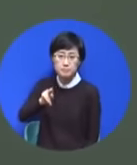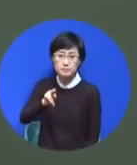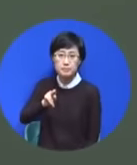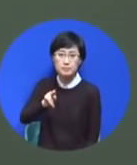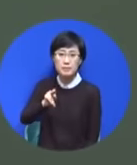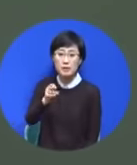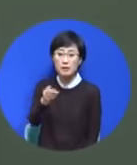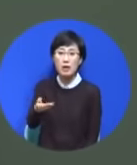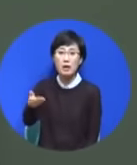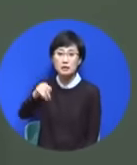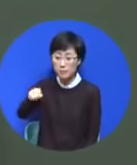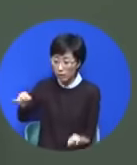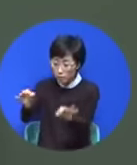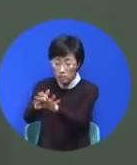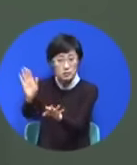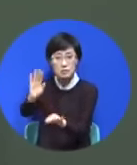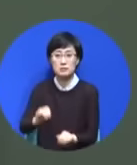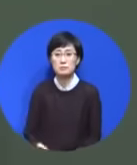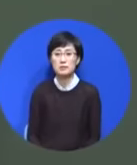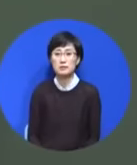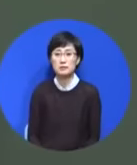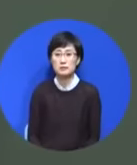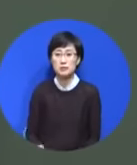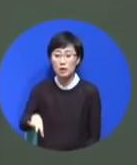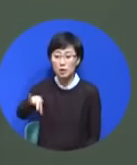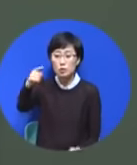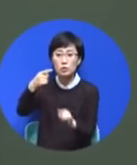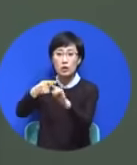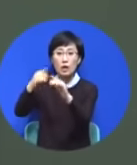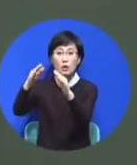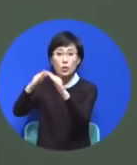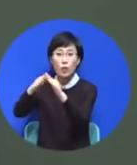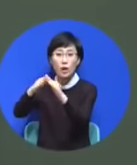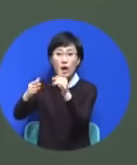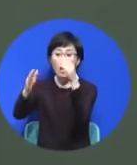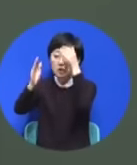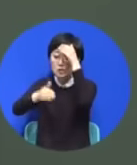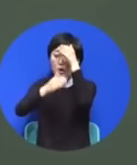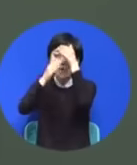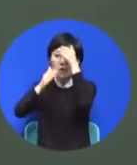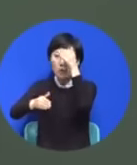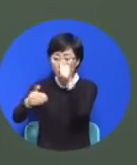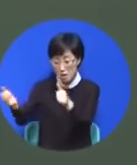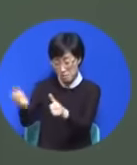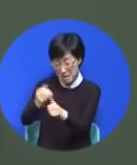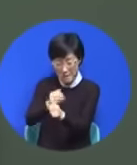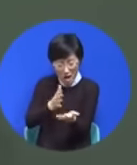이랬다니 그래서 초대교회 성도들 잡아들이는 팀을 구성을